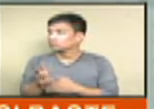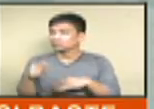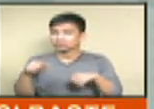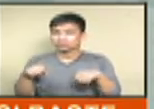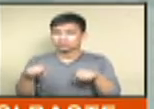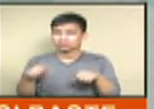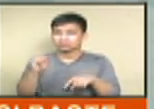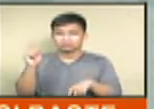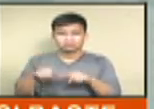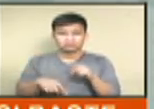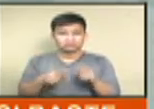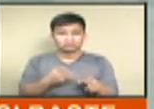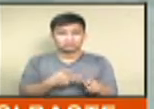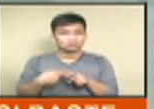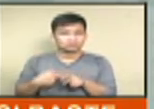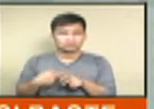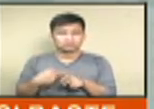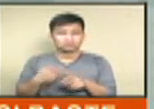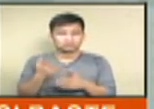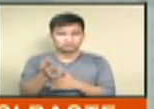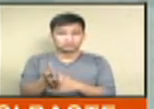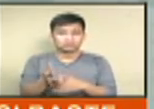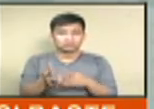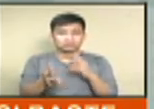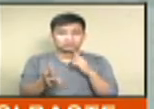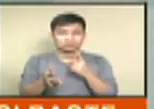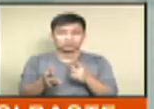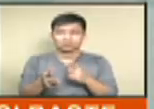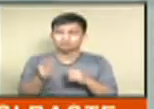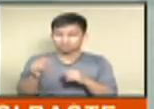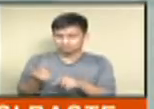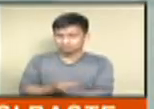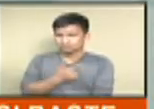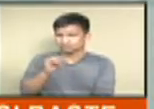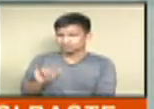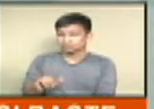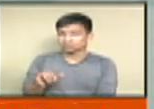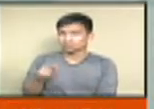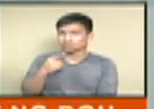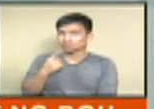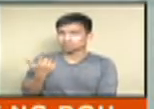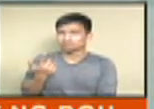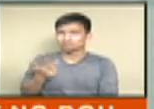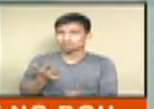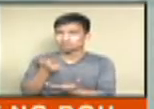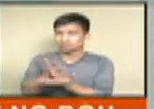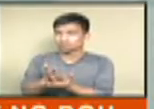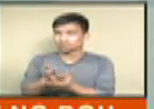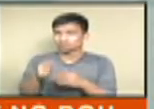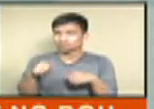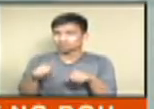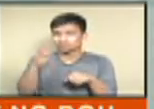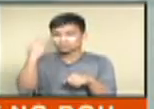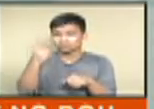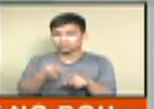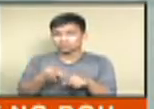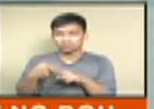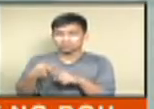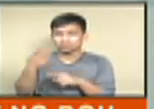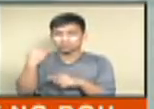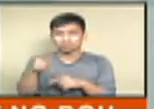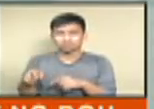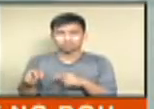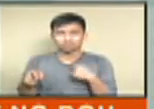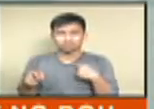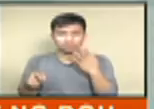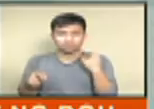motorcycle na hindi tino, matagal na nakaparada dyan. Opo, matagal na raw kung nakaparada yung isang motorcycle. Eh bakit hindi nila tino? At gusto